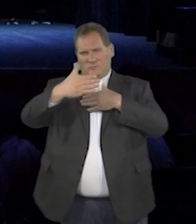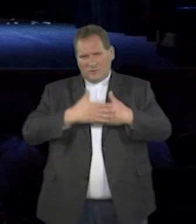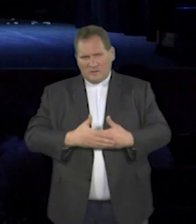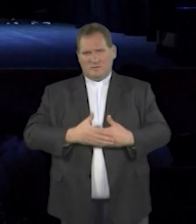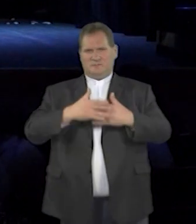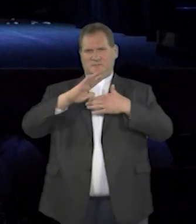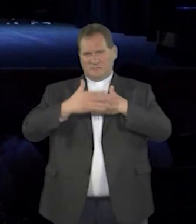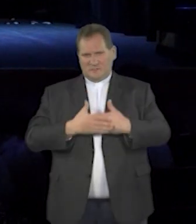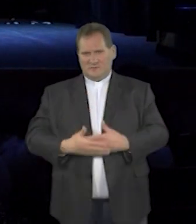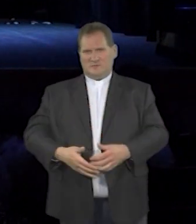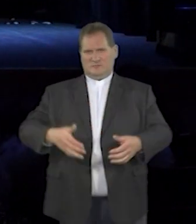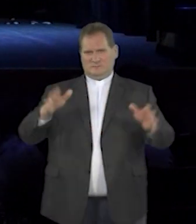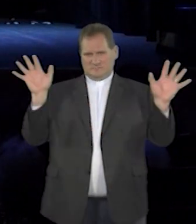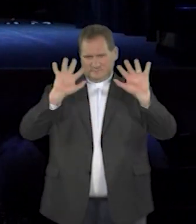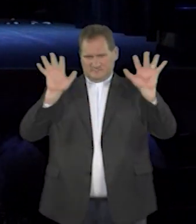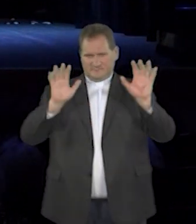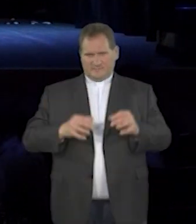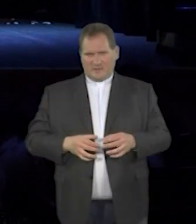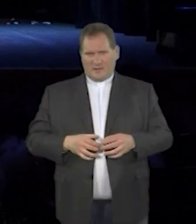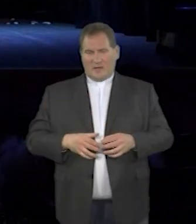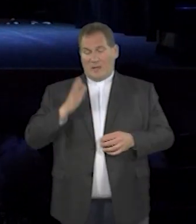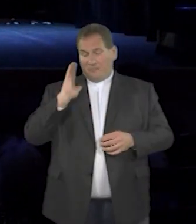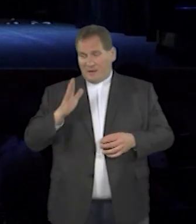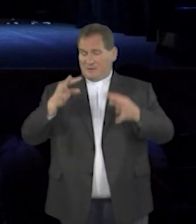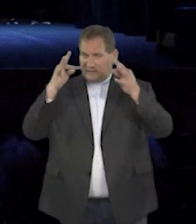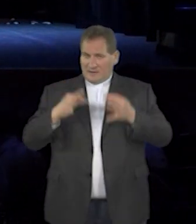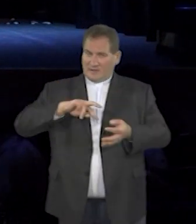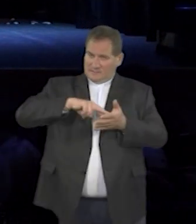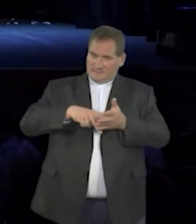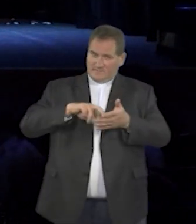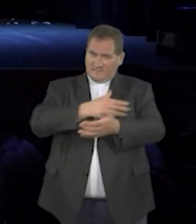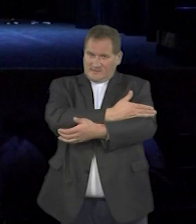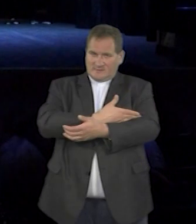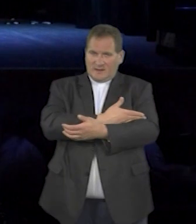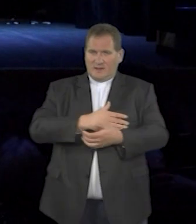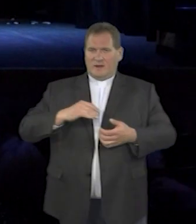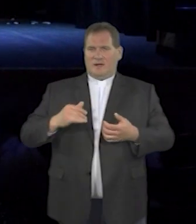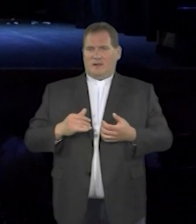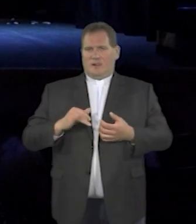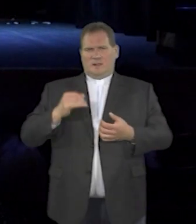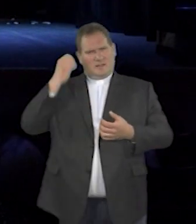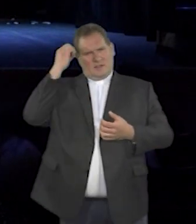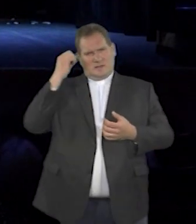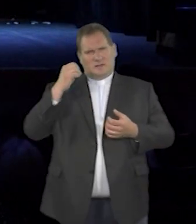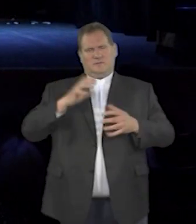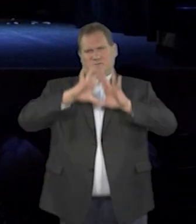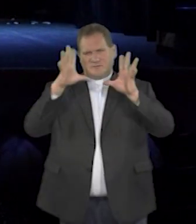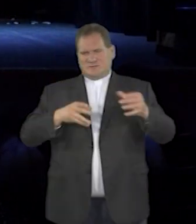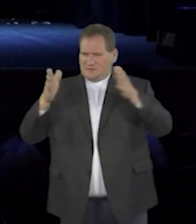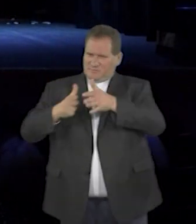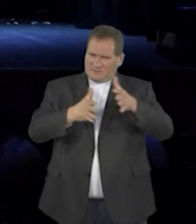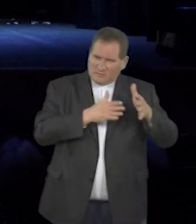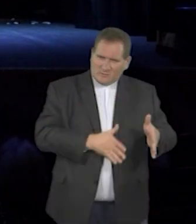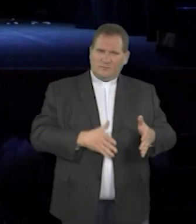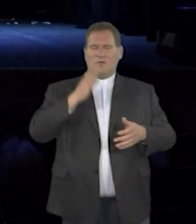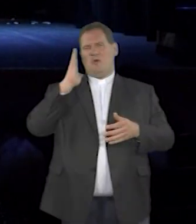a teraz zgotuję im weselisko, jak na mnie przystało. Niech dworzanie się szykują wszak, będzie